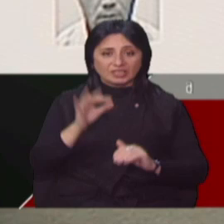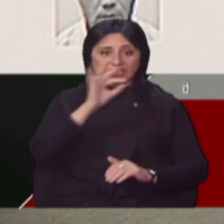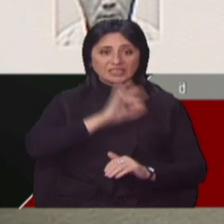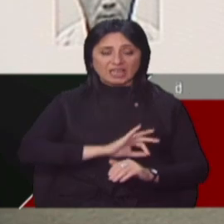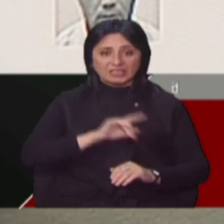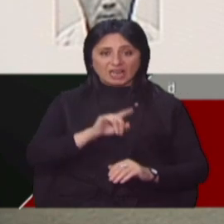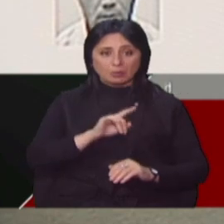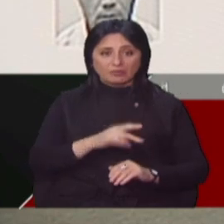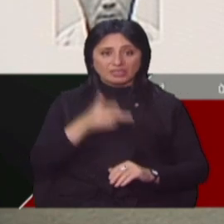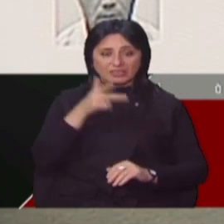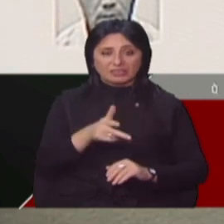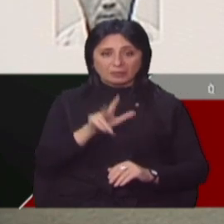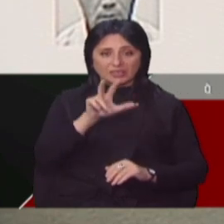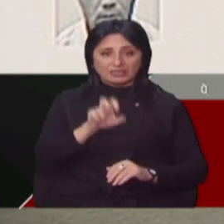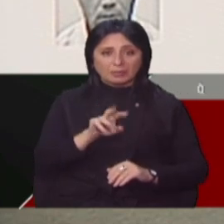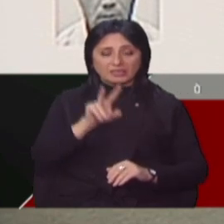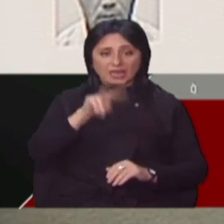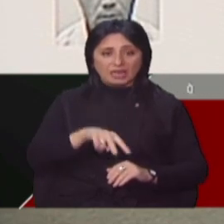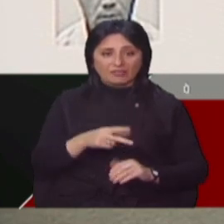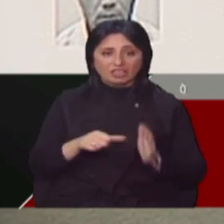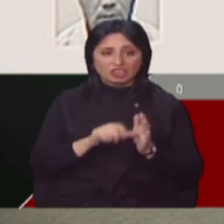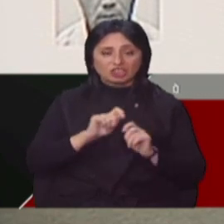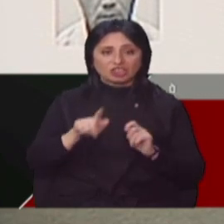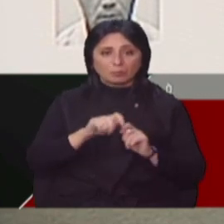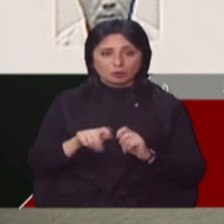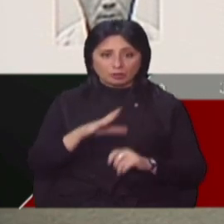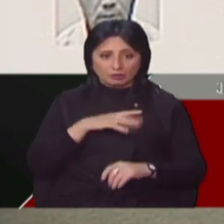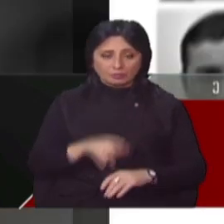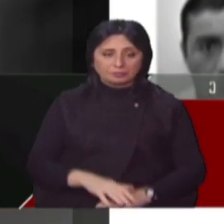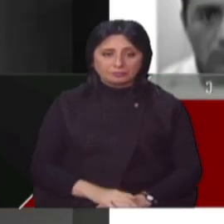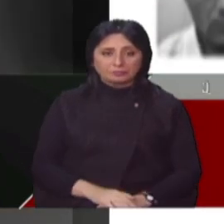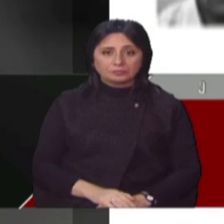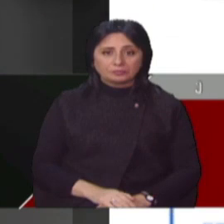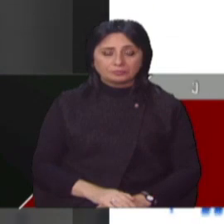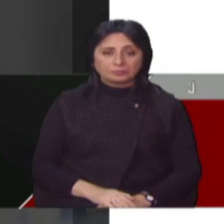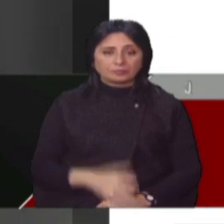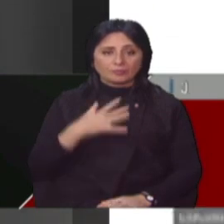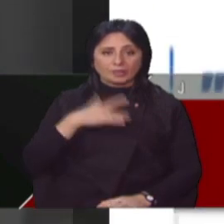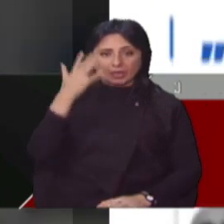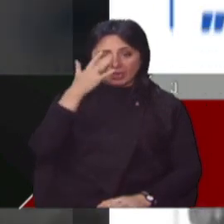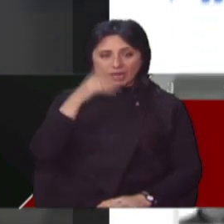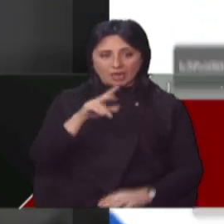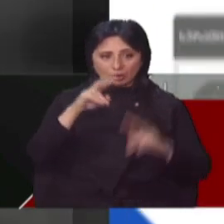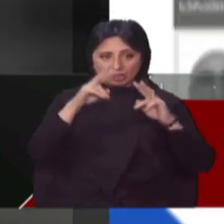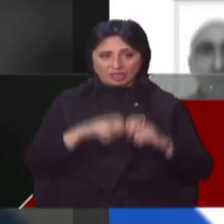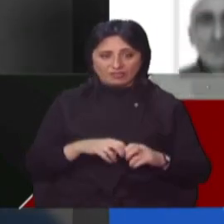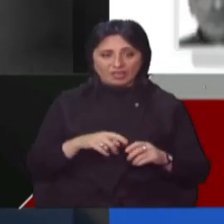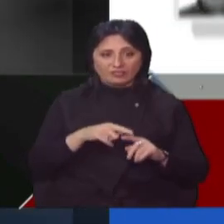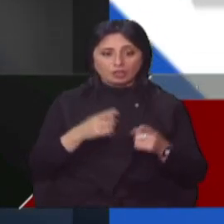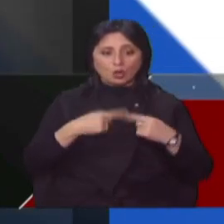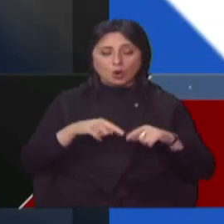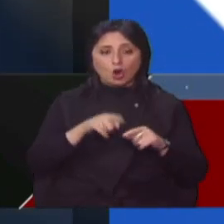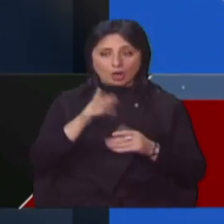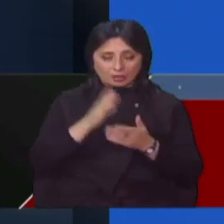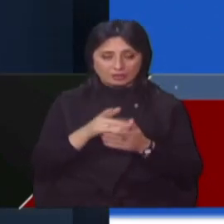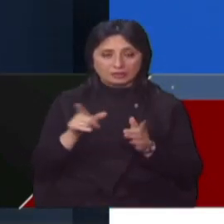სასარგებლოდ 3300 ლარის შემოწირულობაც ადასტურებს. ქართული ოცნების კვლევაში მიკერძოებულ